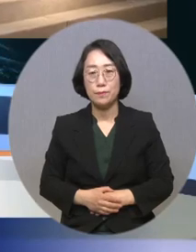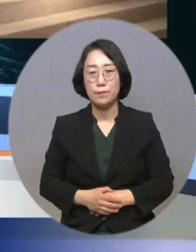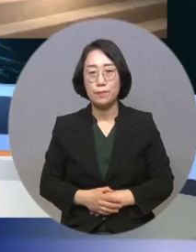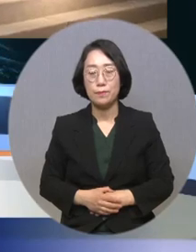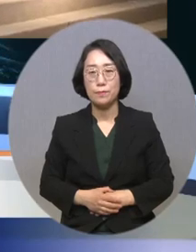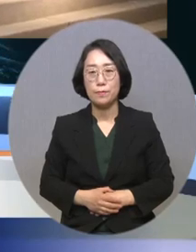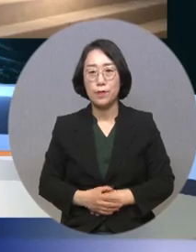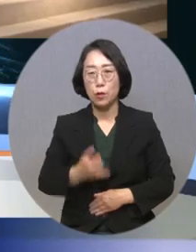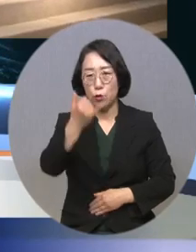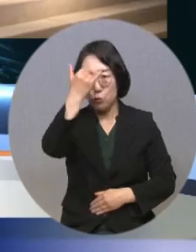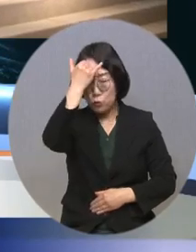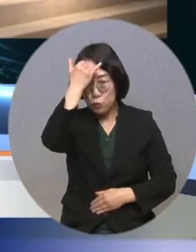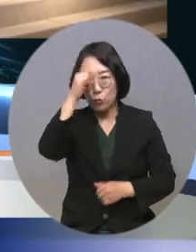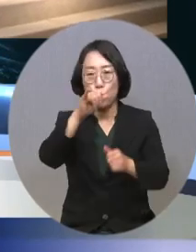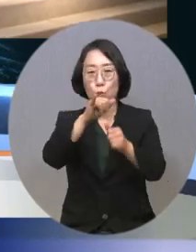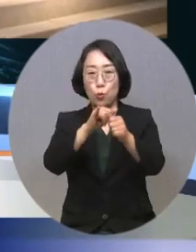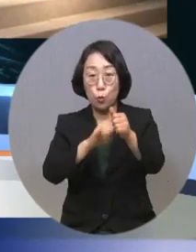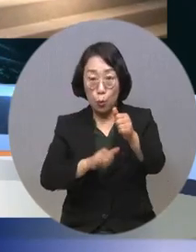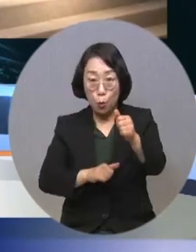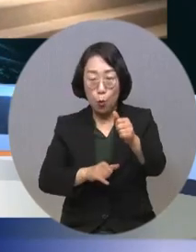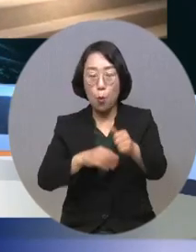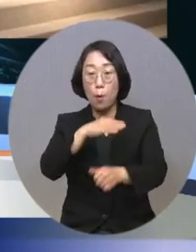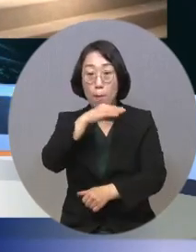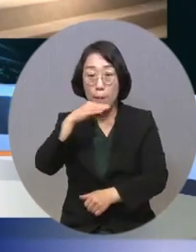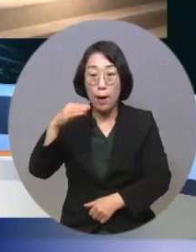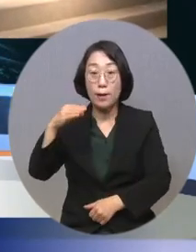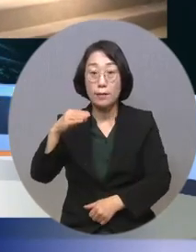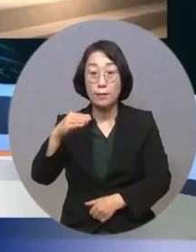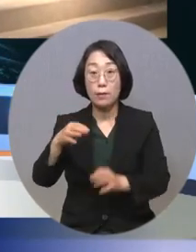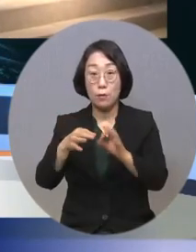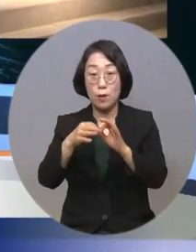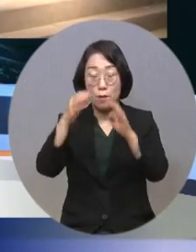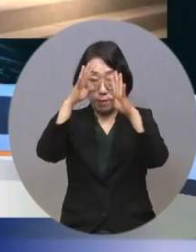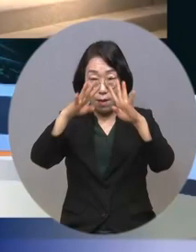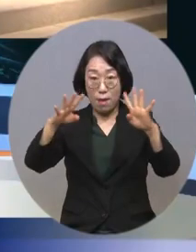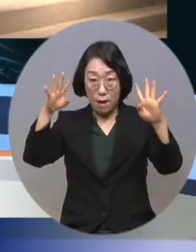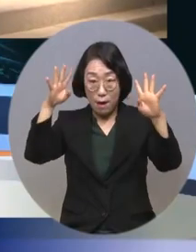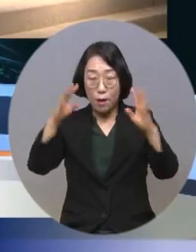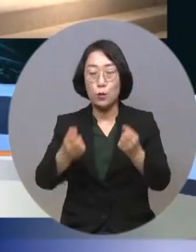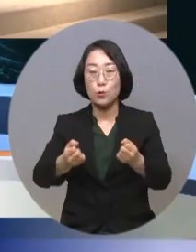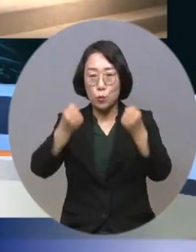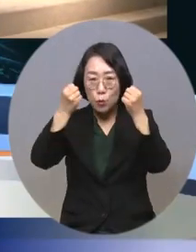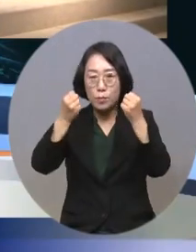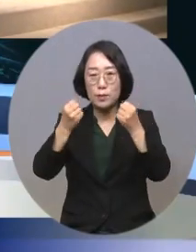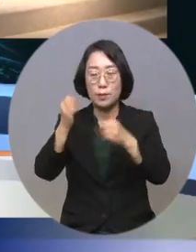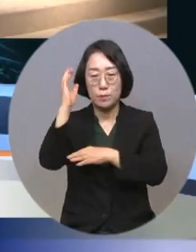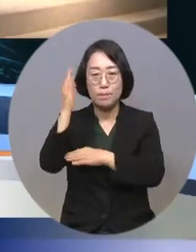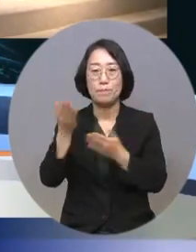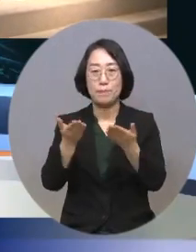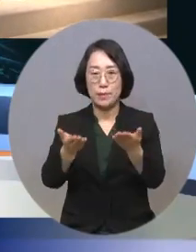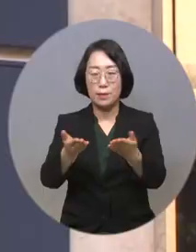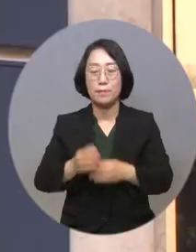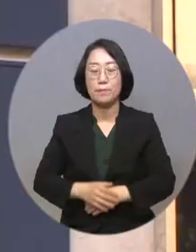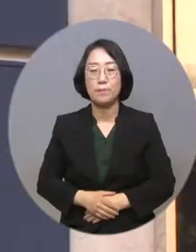충효의 대학 수료식과 입학식이 열렸습니다 보도에 황 병 양 기자입니다